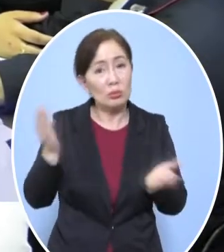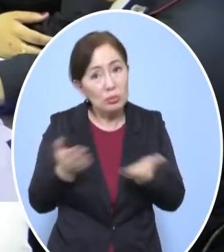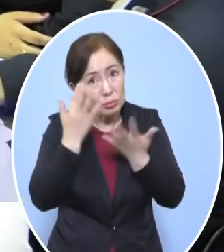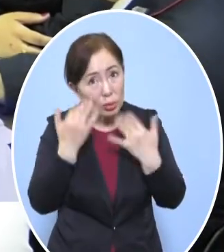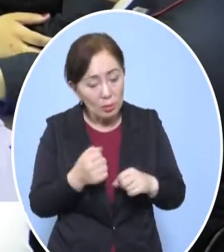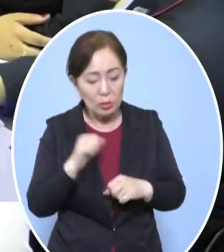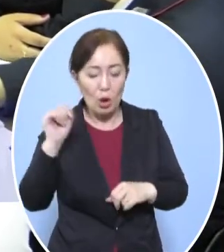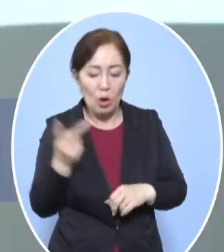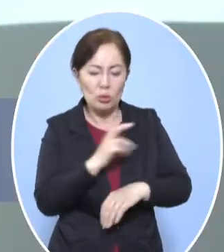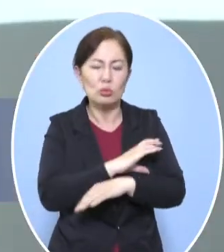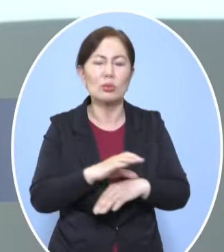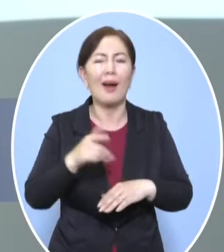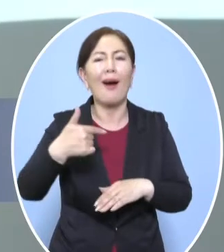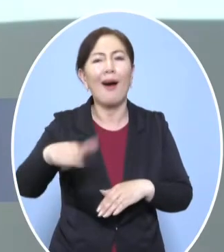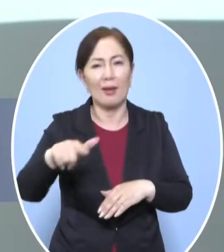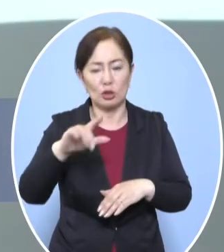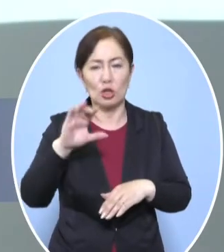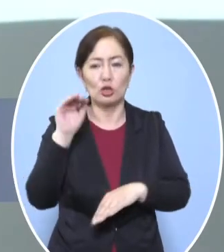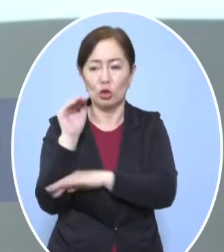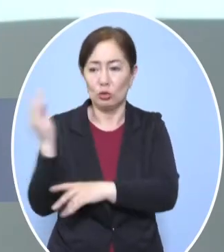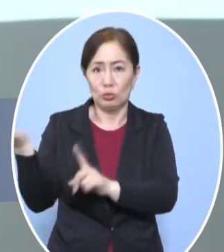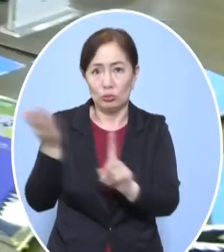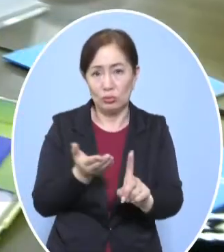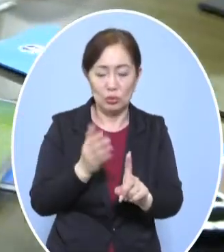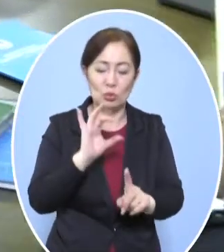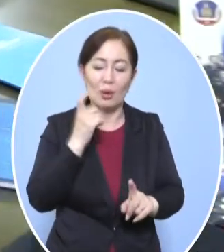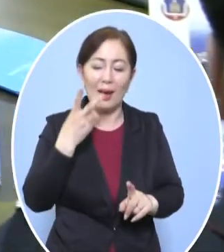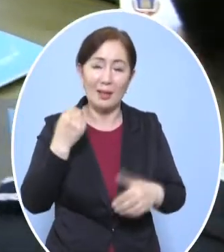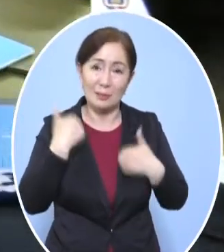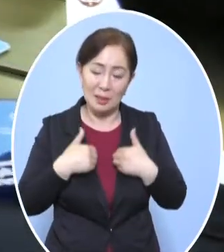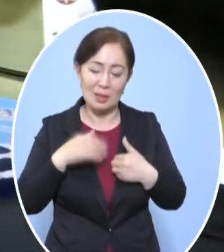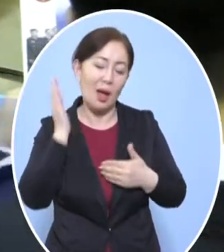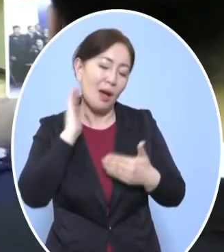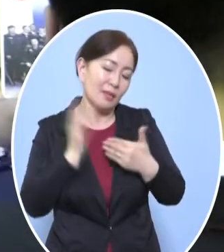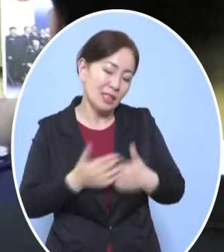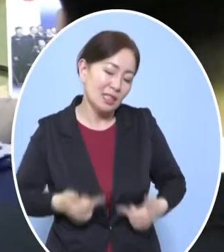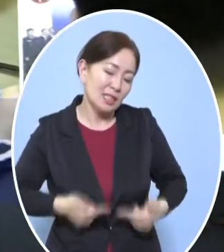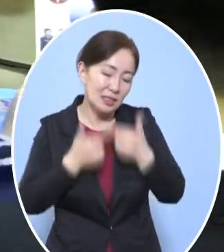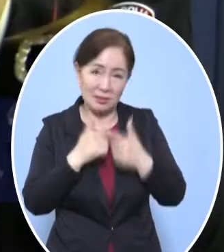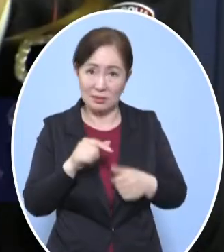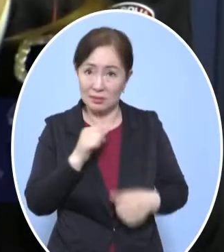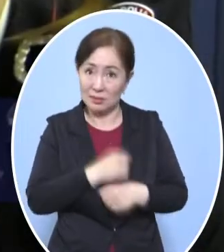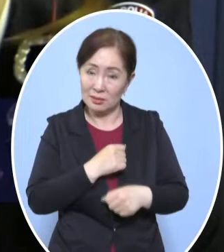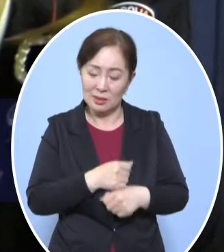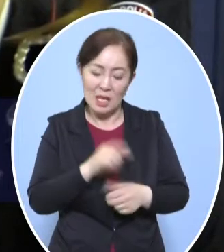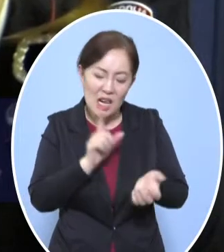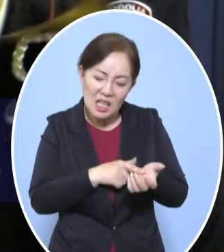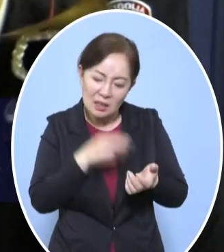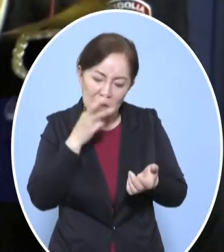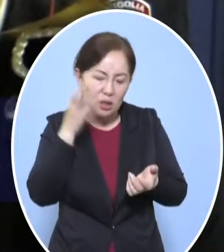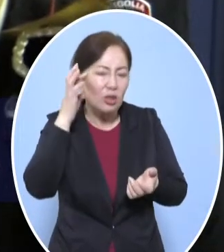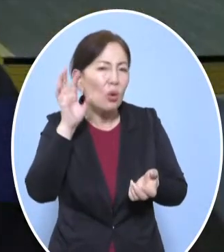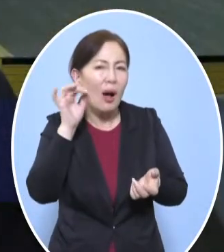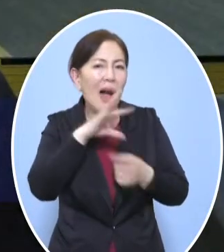зохион байгуулсан бол за хоёр дахь өдрийн сурвалтад гаднаас сурчин багшийг үрж за сурагч багш нар авлигын сэр сурвалт сурчлагаа хийхэд шаардлагатай